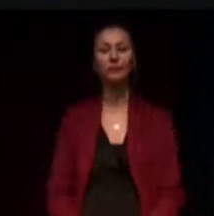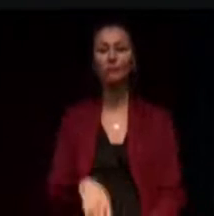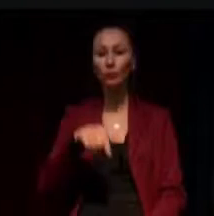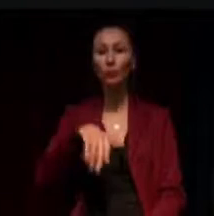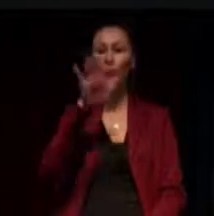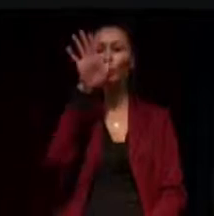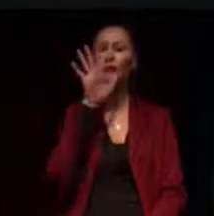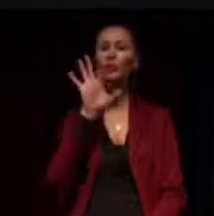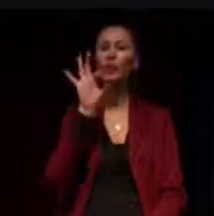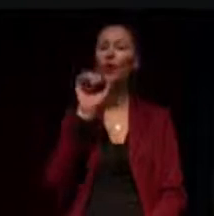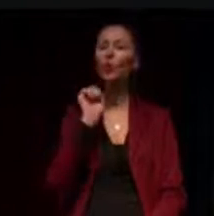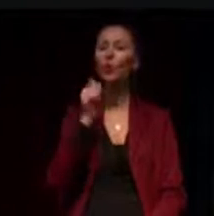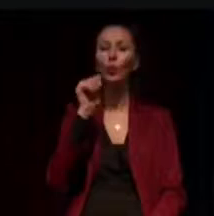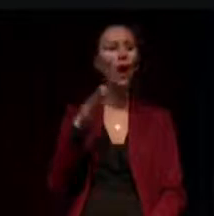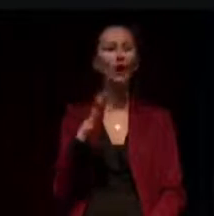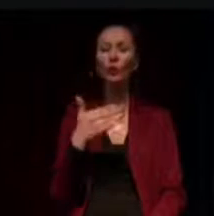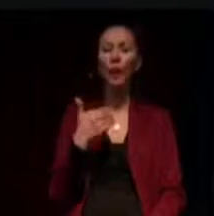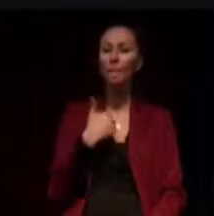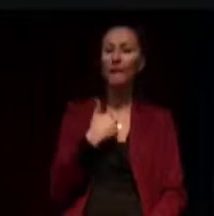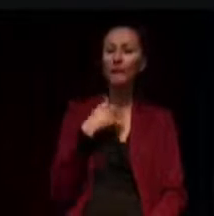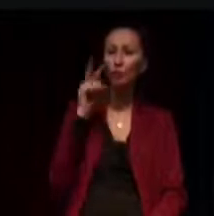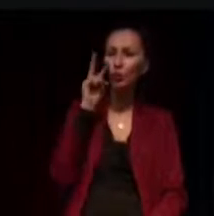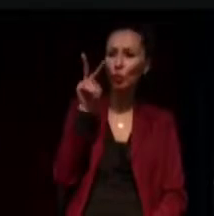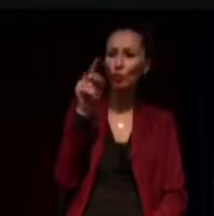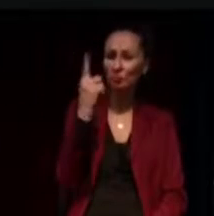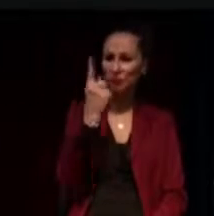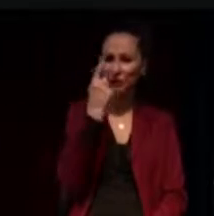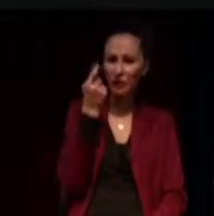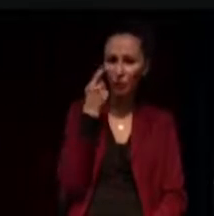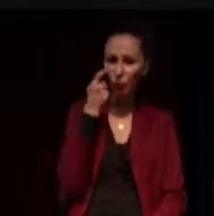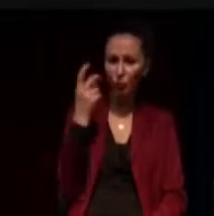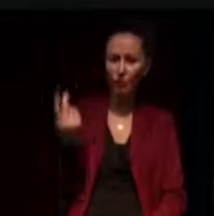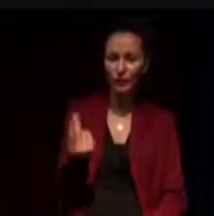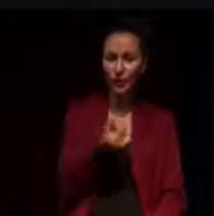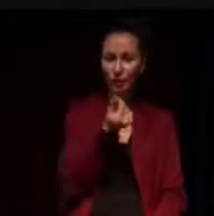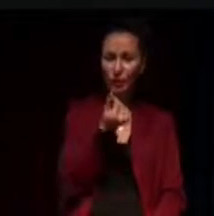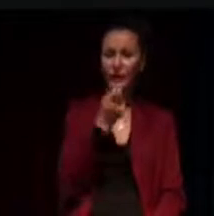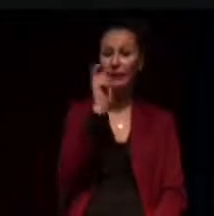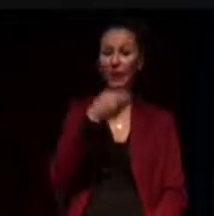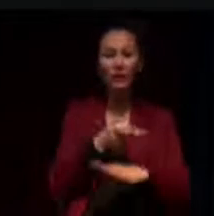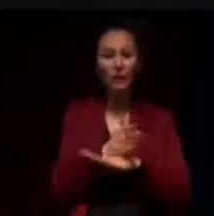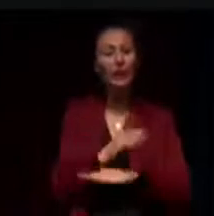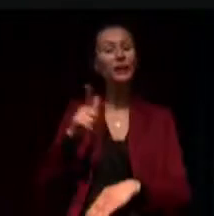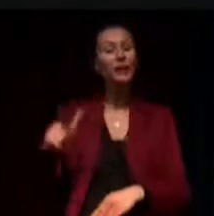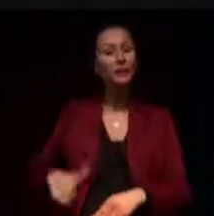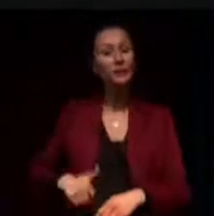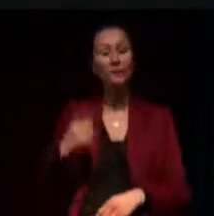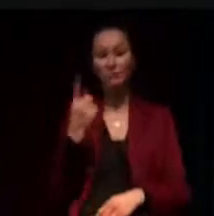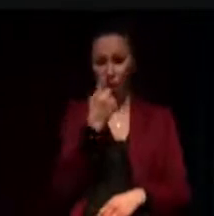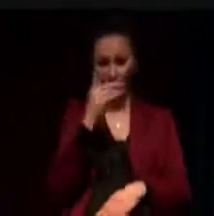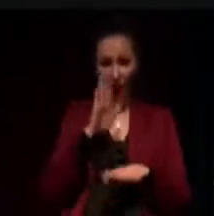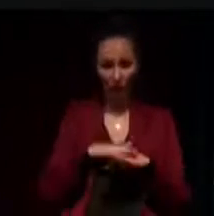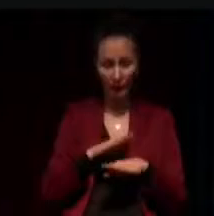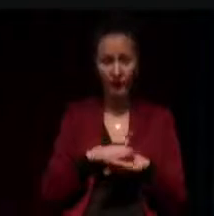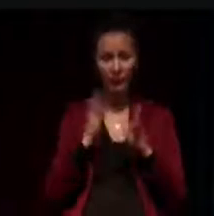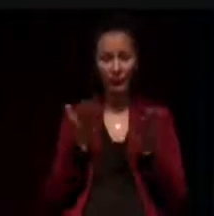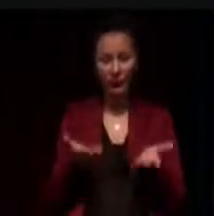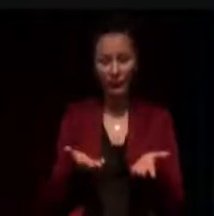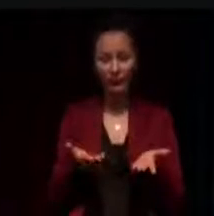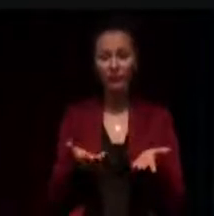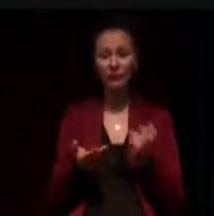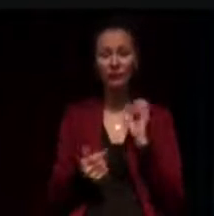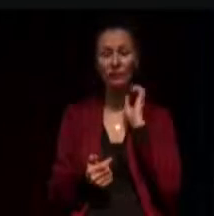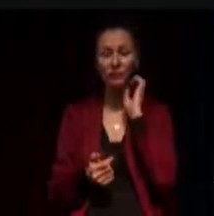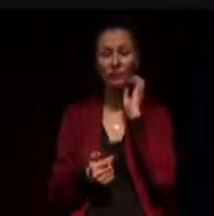bu 550 günde acaba bizim gözümüzden bir şey mi kaçtı? Gerçekten İzmir'de bir şeyler yapıldı mı?